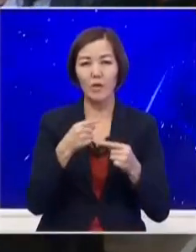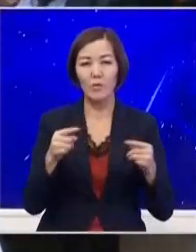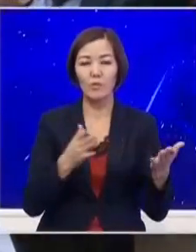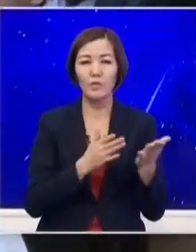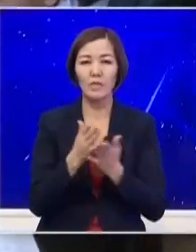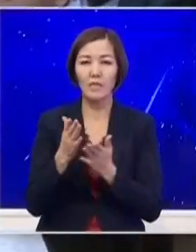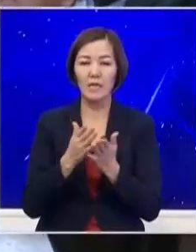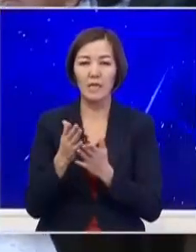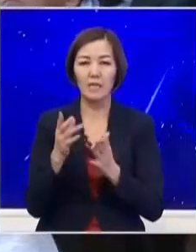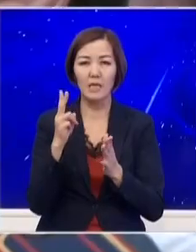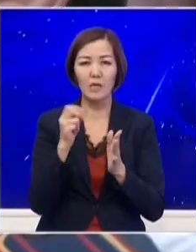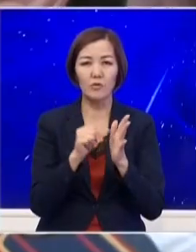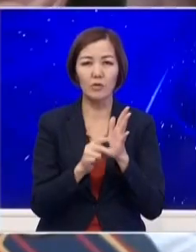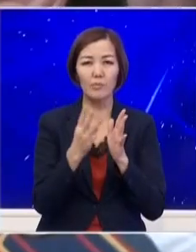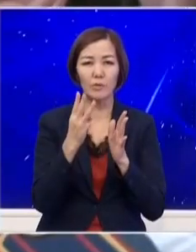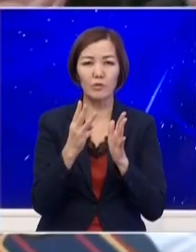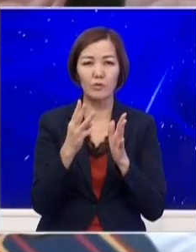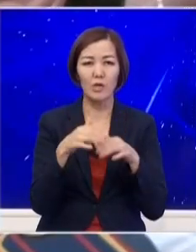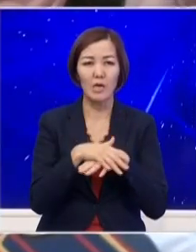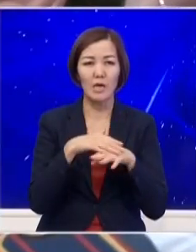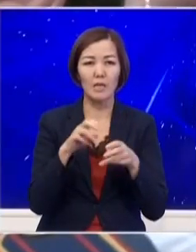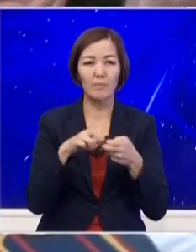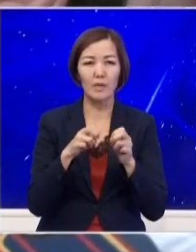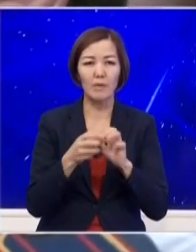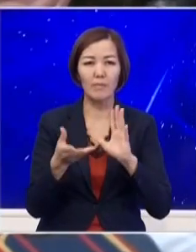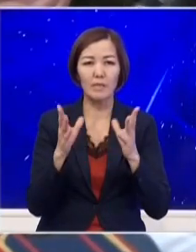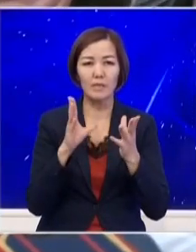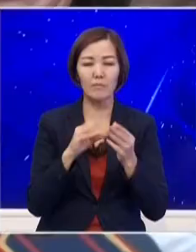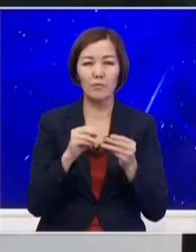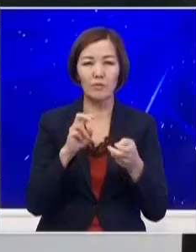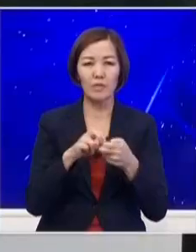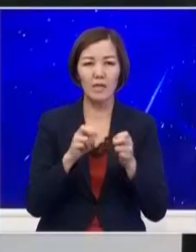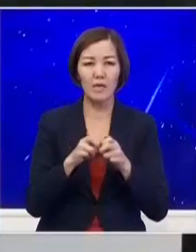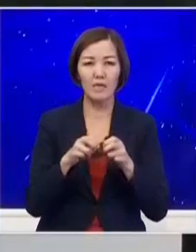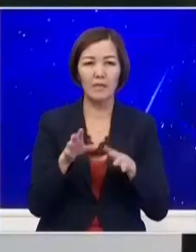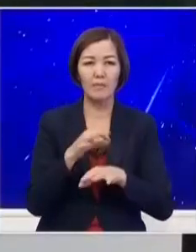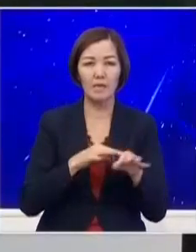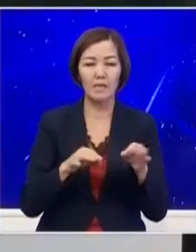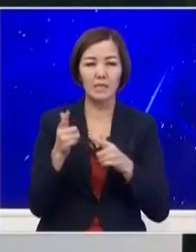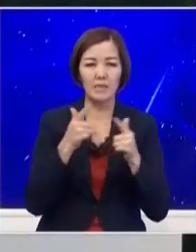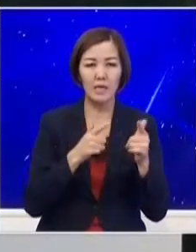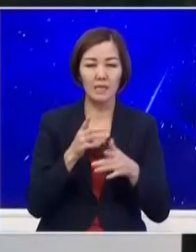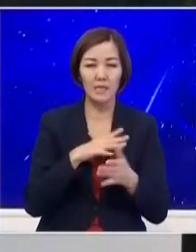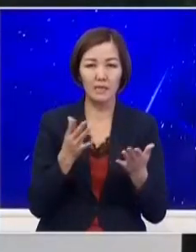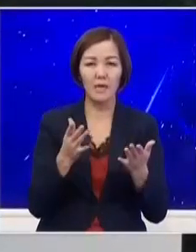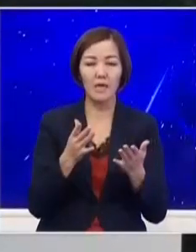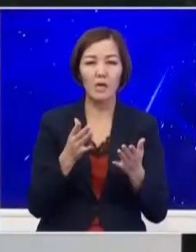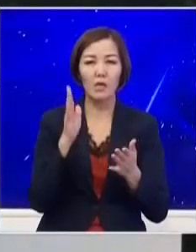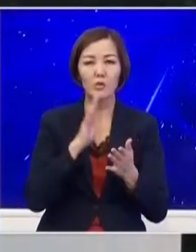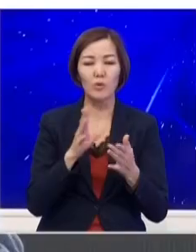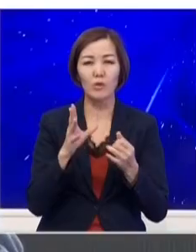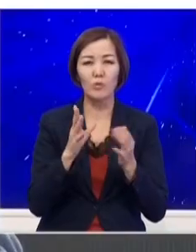салалардағы 263 халық проблемасы бойынша арнайы мәселелер картасы құрылыпты. Барысында суару